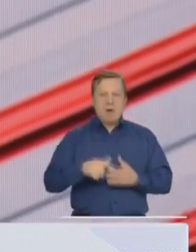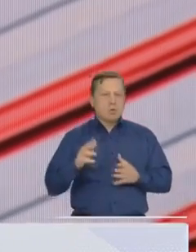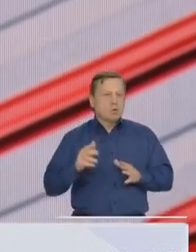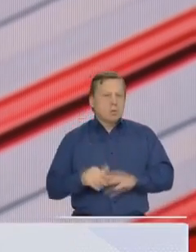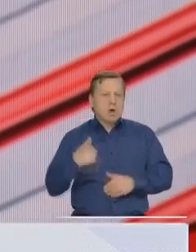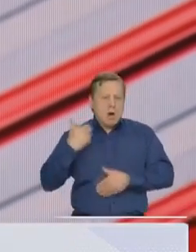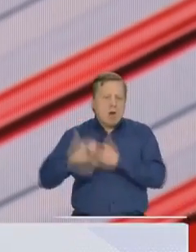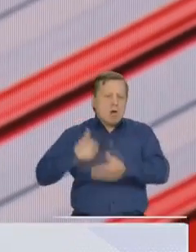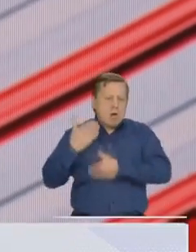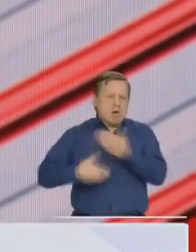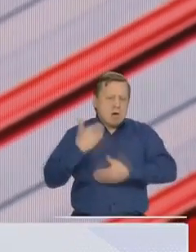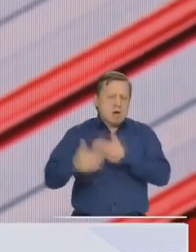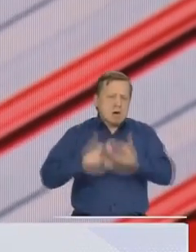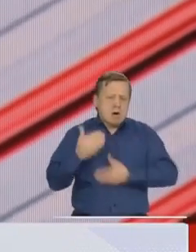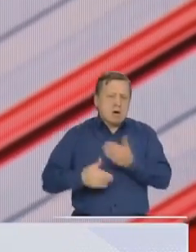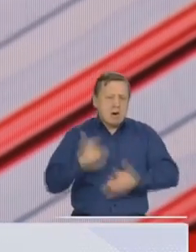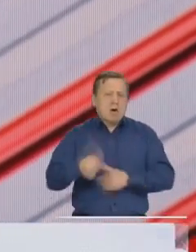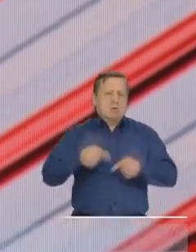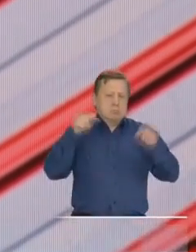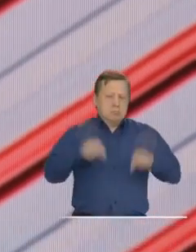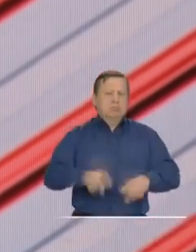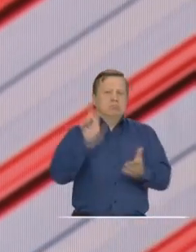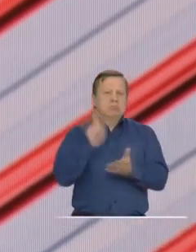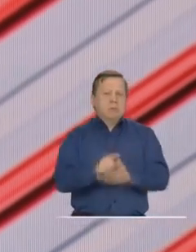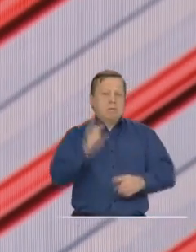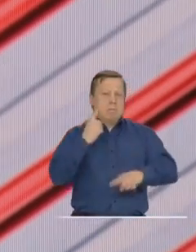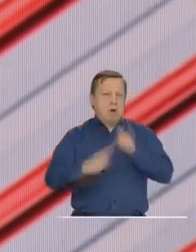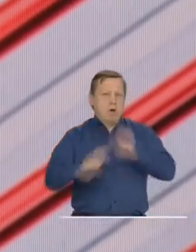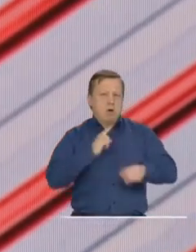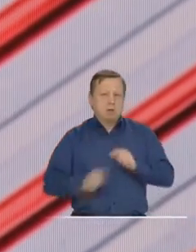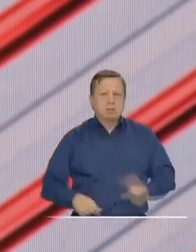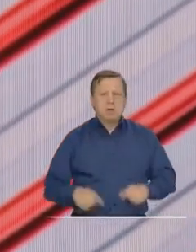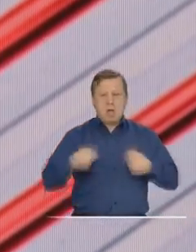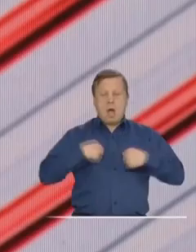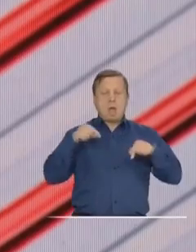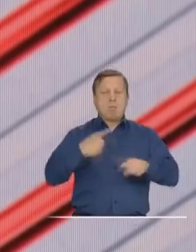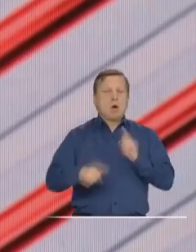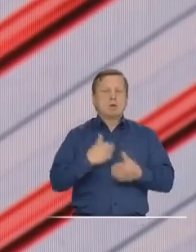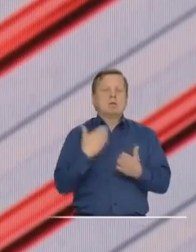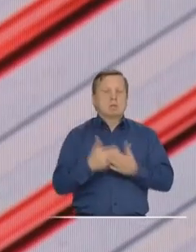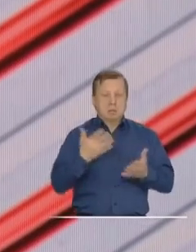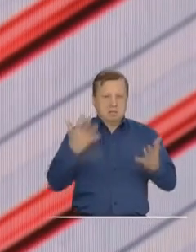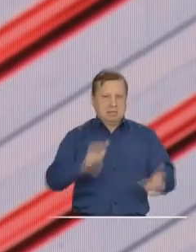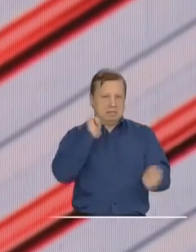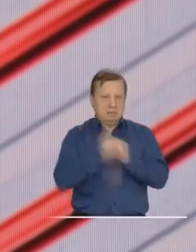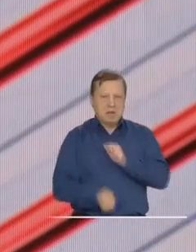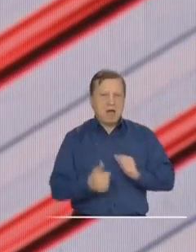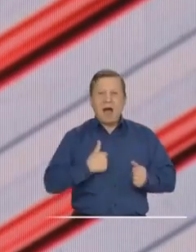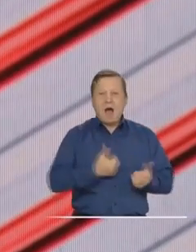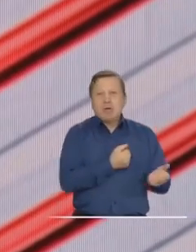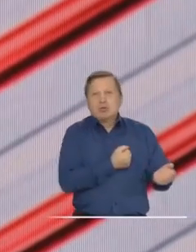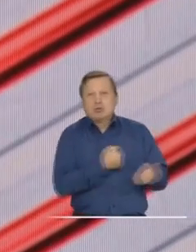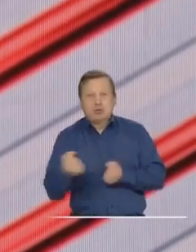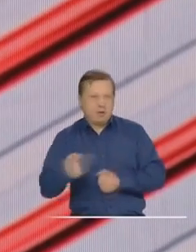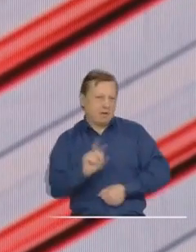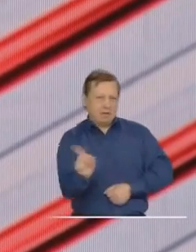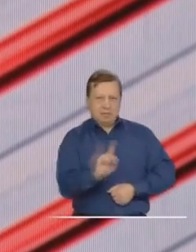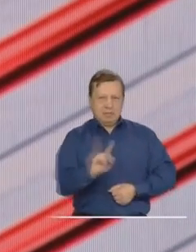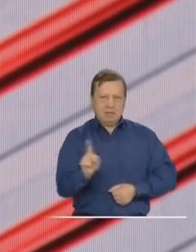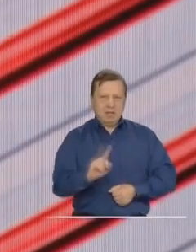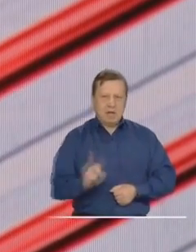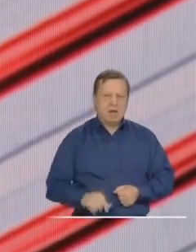i zostać politykiem jestem w polityce dla zmiany nie dlatego żeby trwać nie dlatego żeby